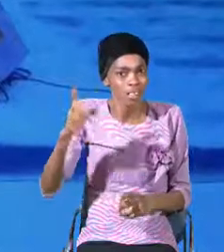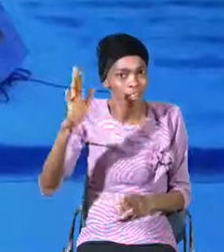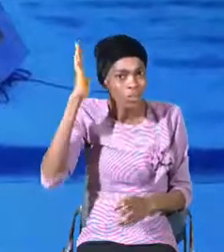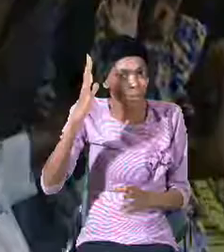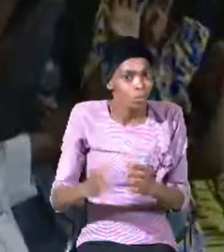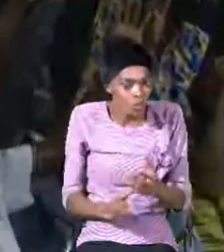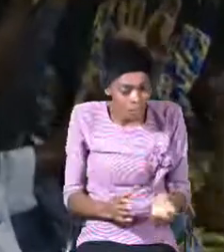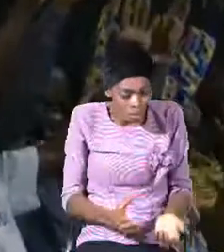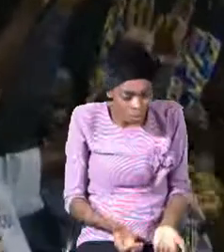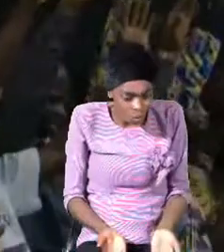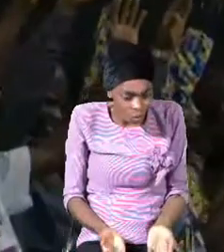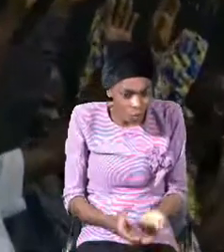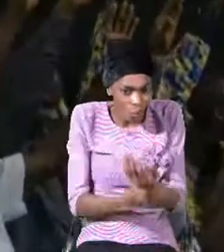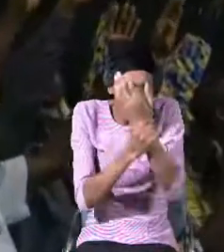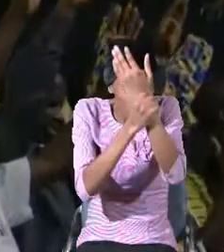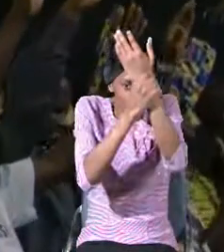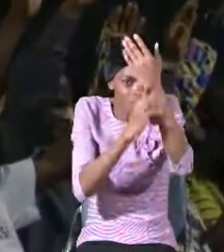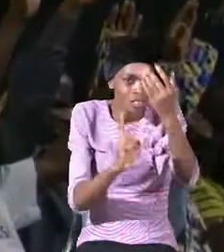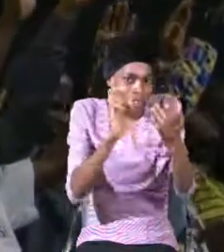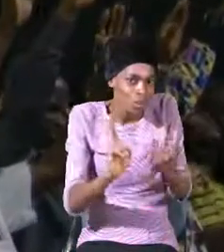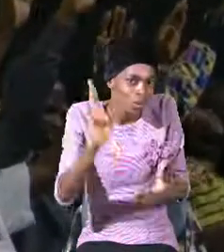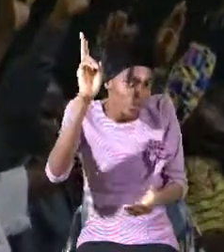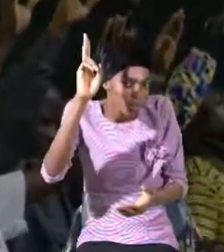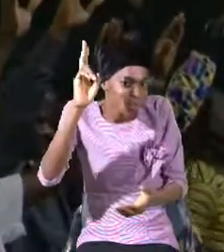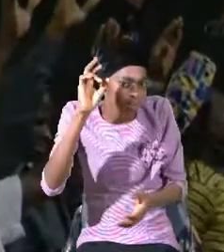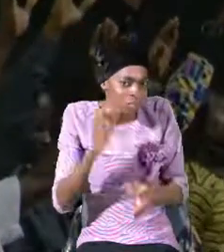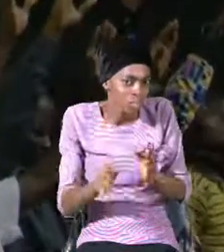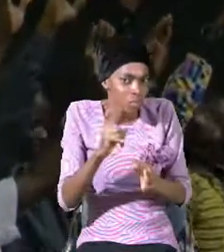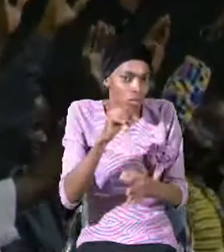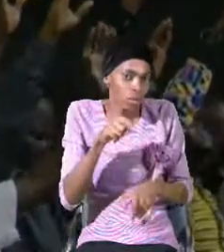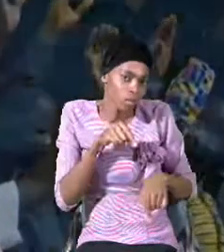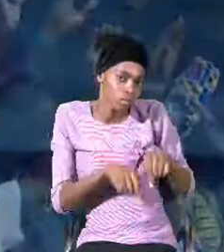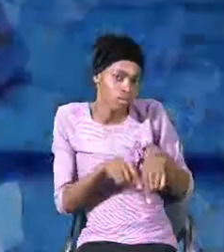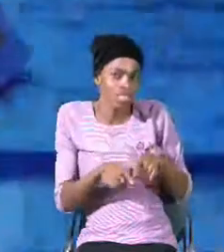Il te soutiendra. Si tu es paralytique,